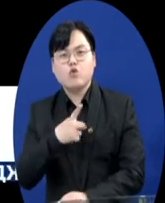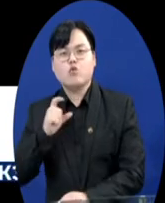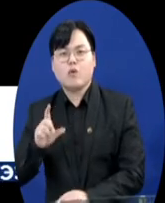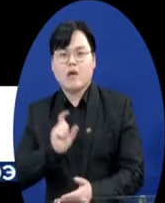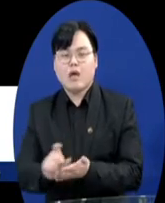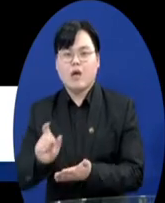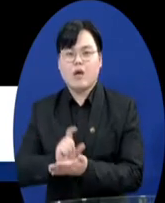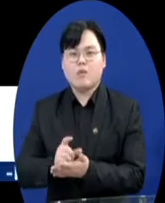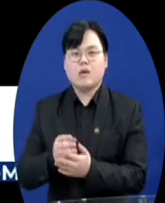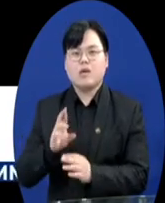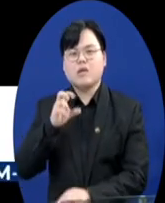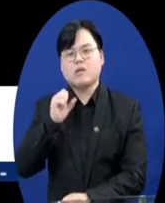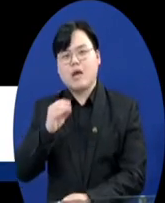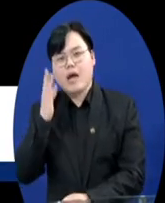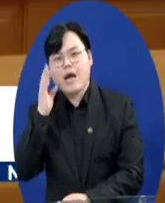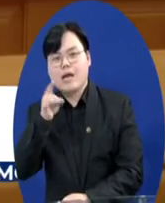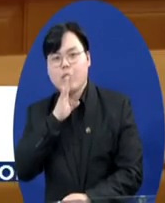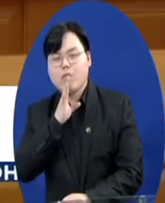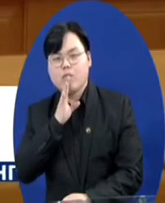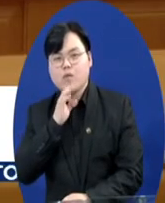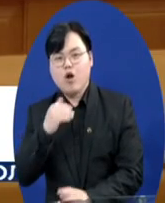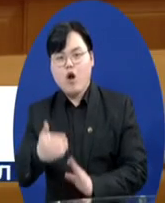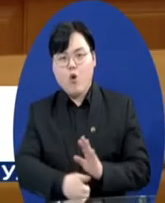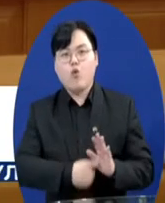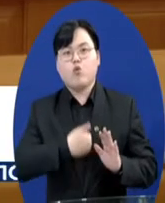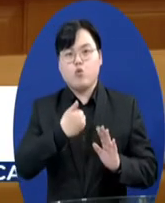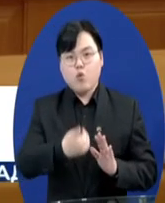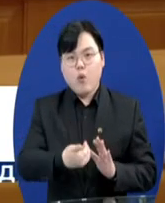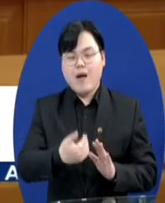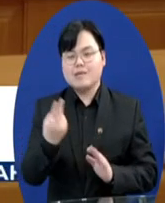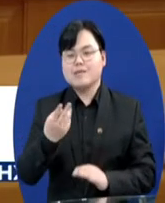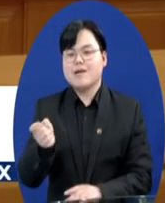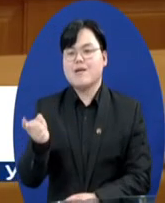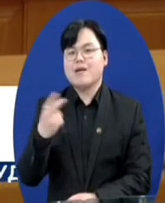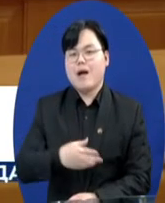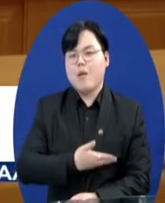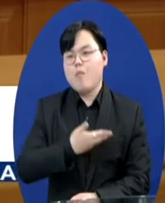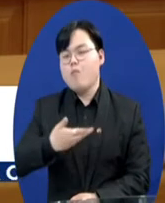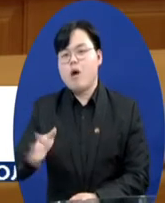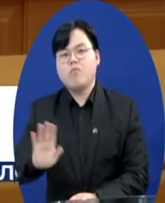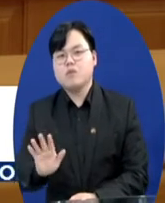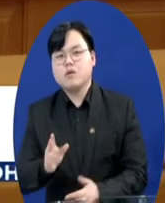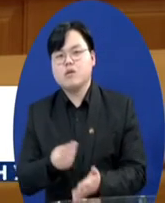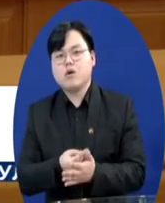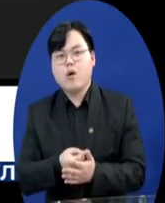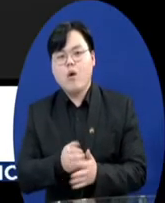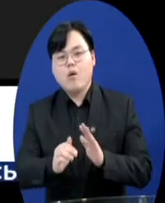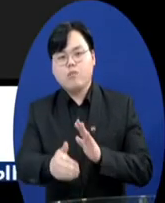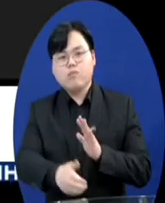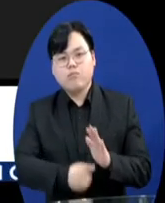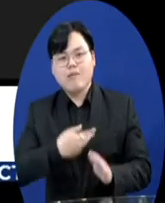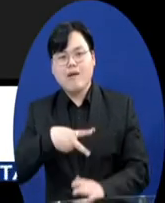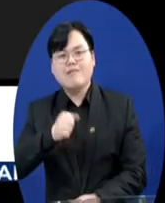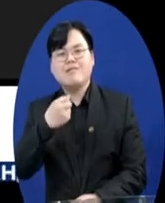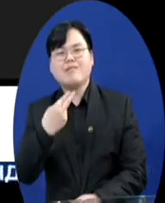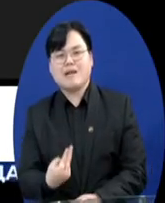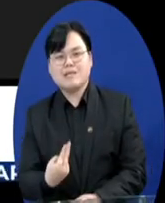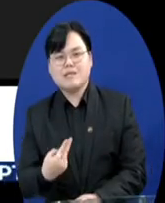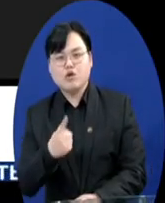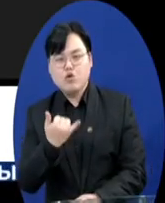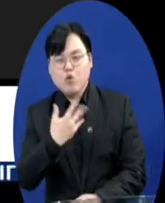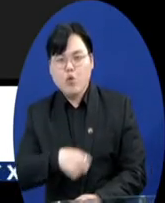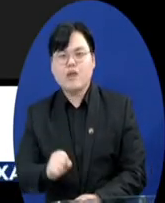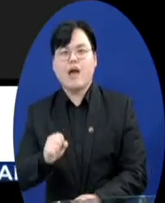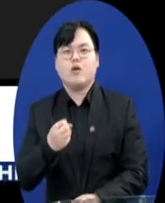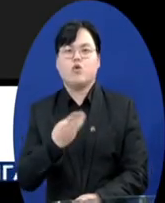экспортын шатамжлагыг багасгахаар ярьж байна. Олборсон нүүрсийг цагаад суурьшлийн бүсэд буулгаж ачихгүйгээр уурхан амнаас лацтаад нэг удаагийн